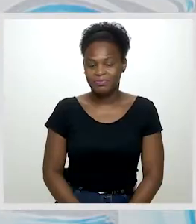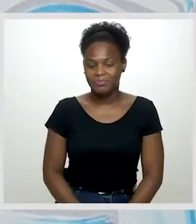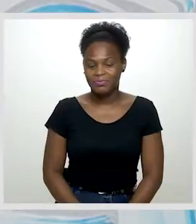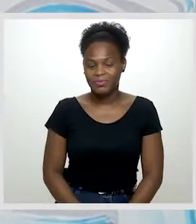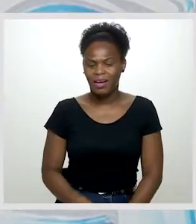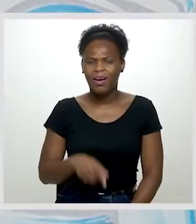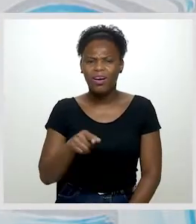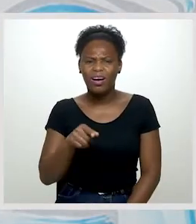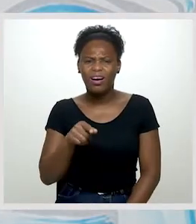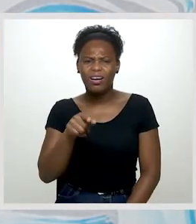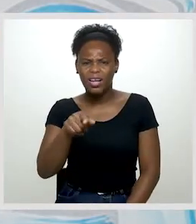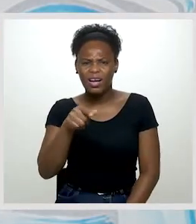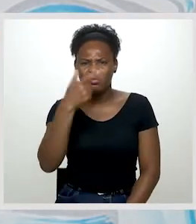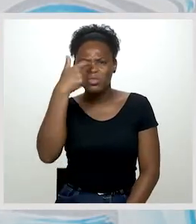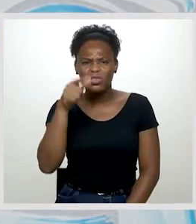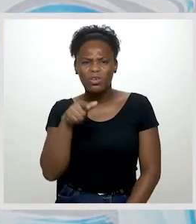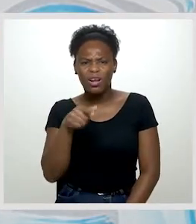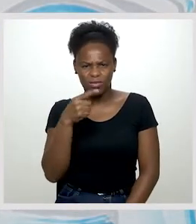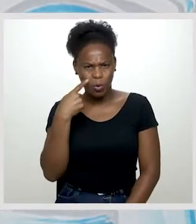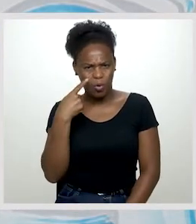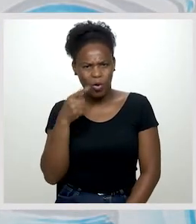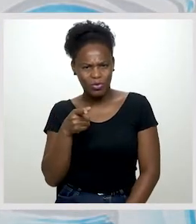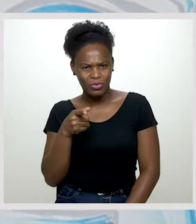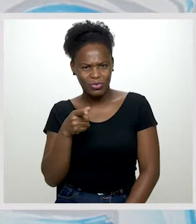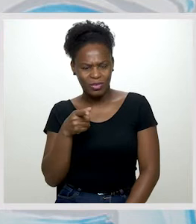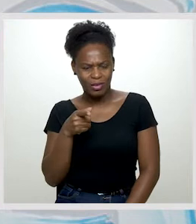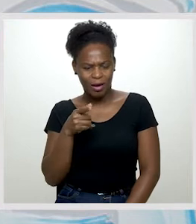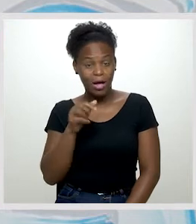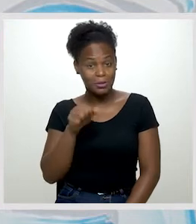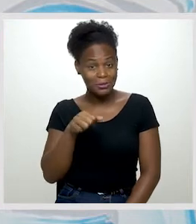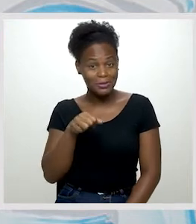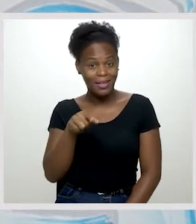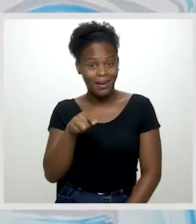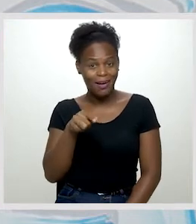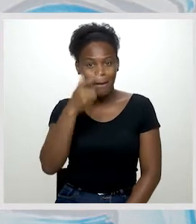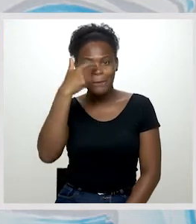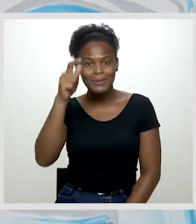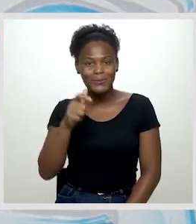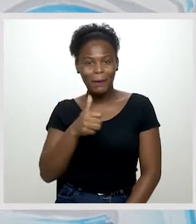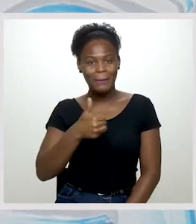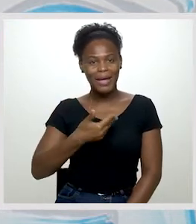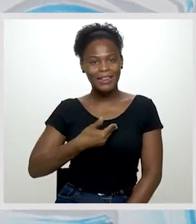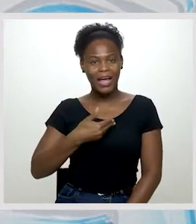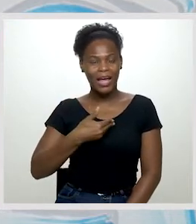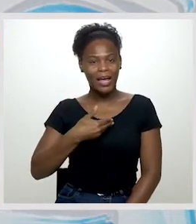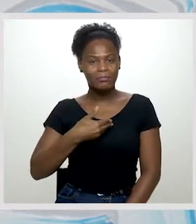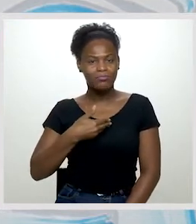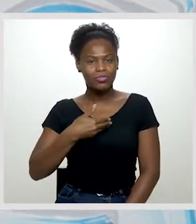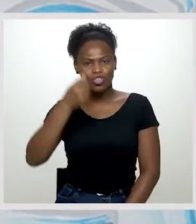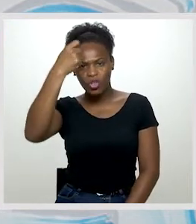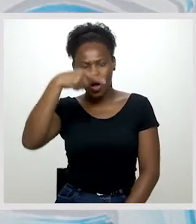Est-ce que vous connaissez ces personnages? Oui, ce sont des personnages de BD. Ils s'appellent